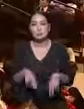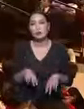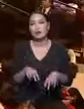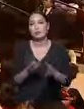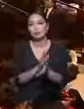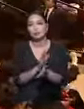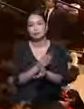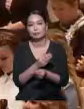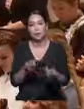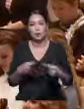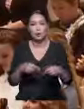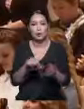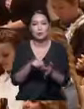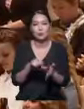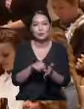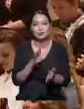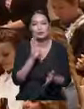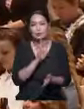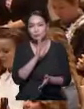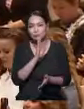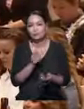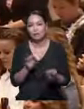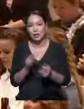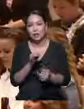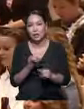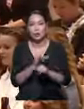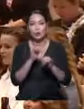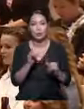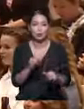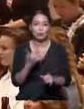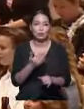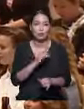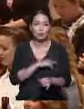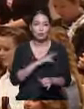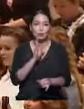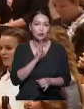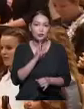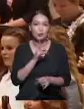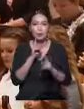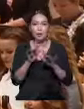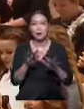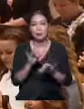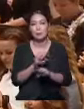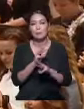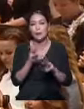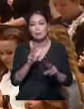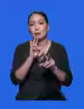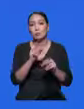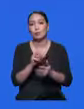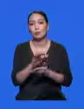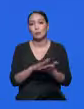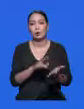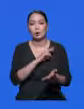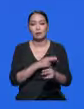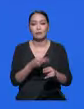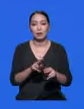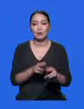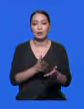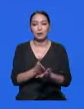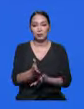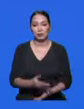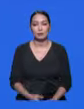органах представительной ветви власти, а также увеличение доли женщин в парламенте и маслихатах, и пообещал продолжить работу в этом